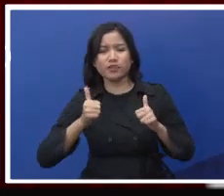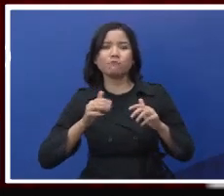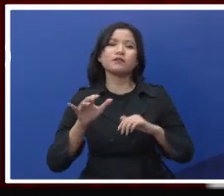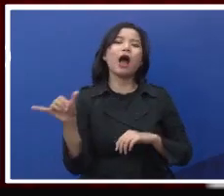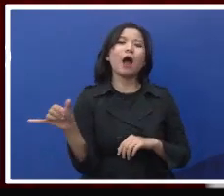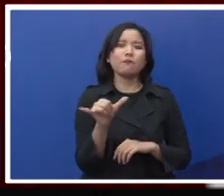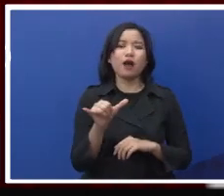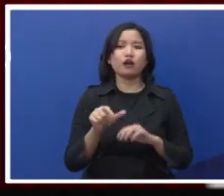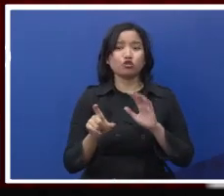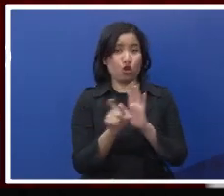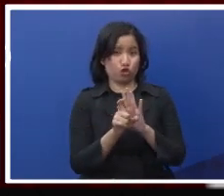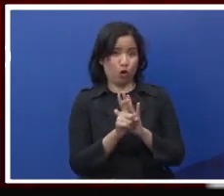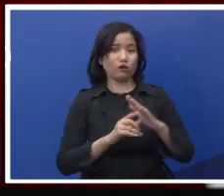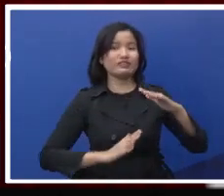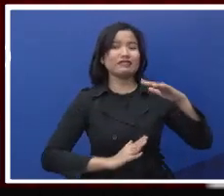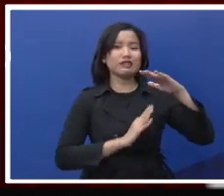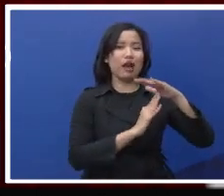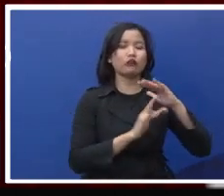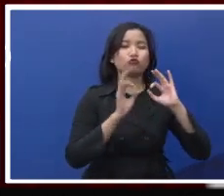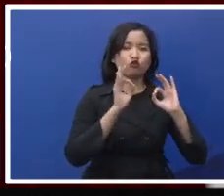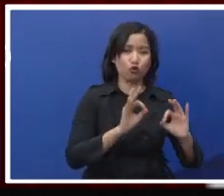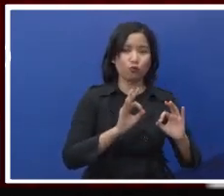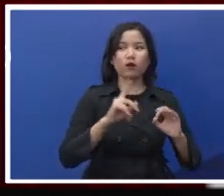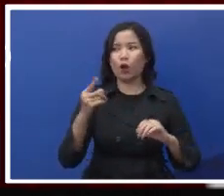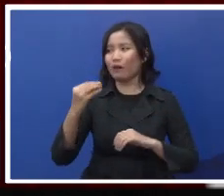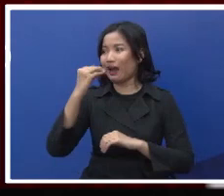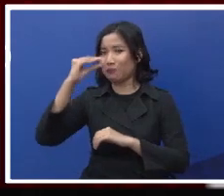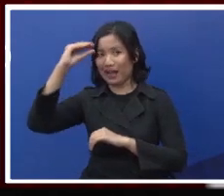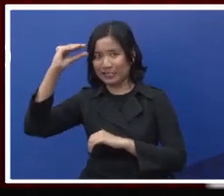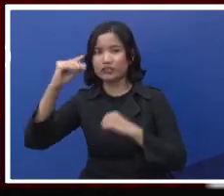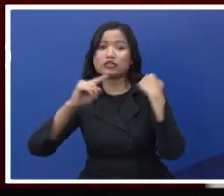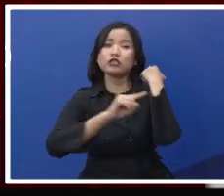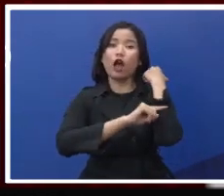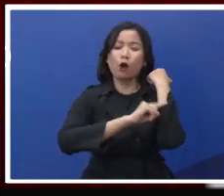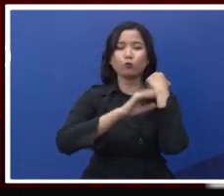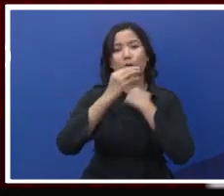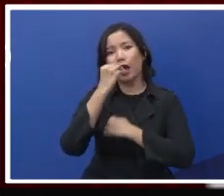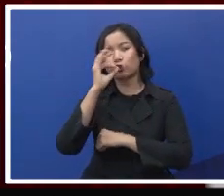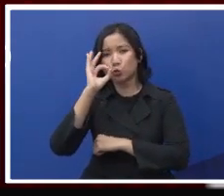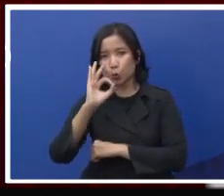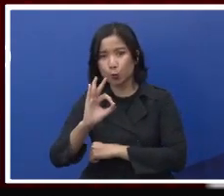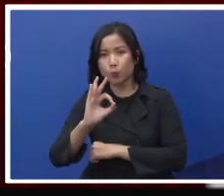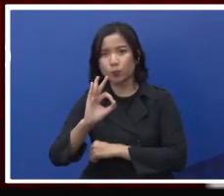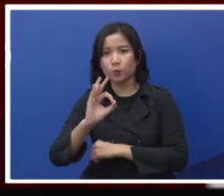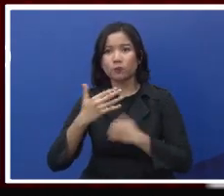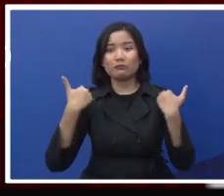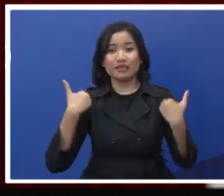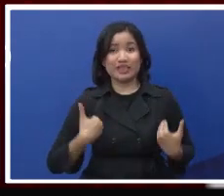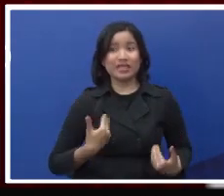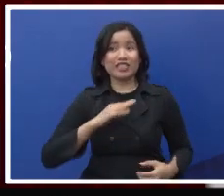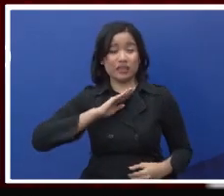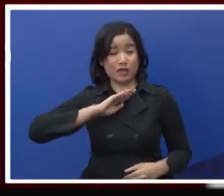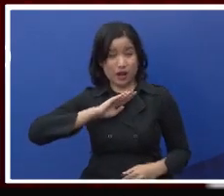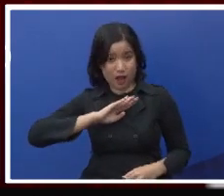istirahat cukup, kemudian kalau biasanya sarapan sekarang berarti sahurnya harus cukup, setelah itu kita tenang, dan pada saatnya kita berangkat ke